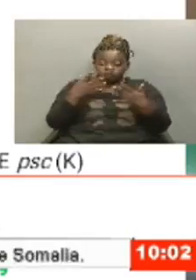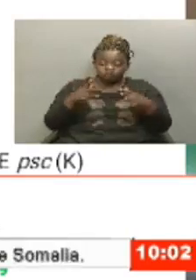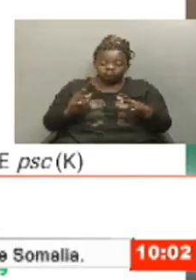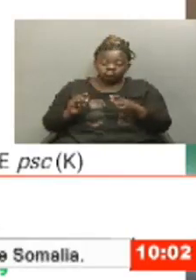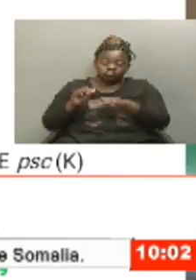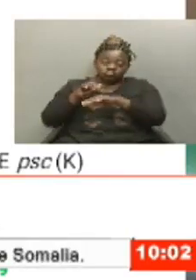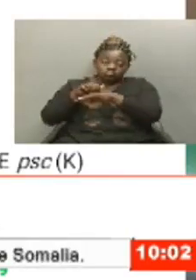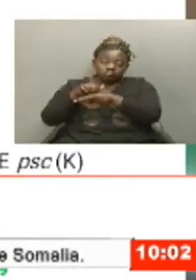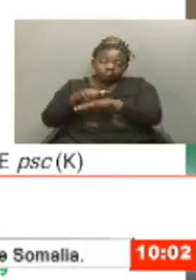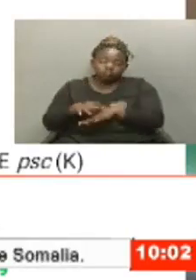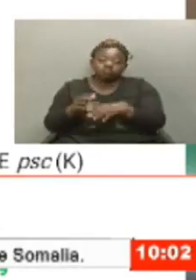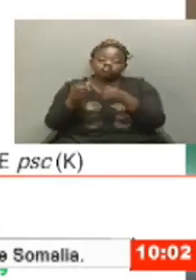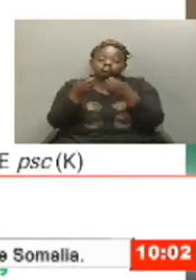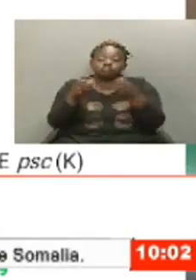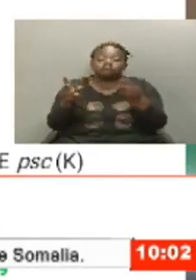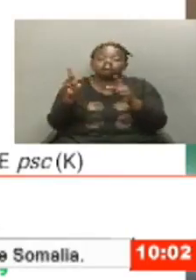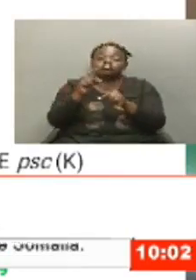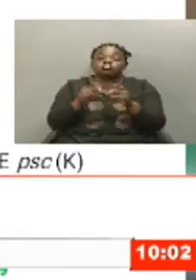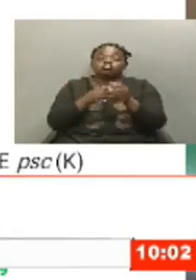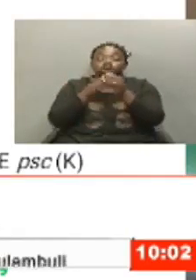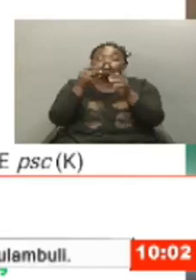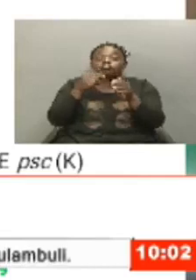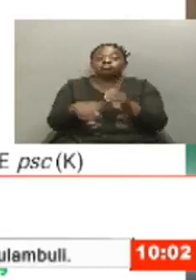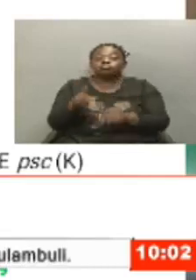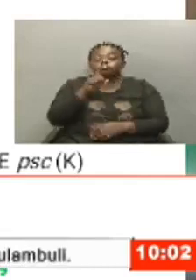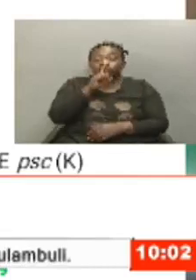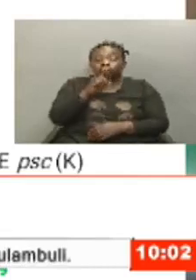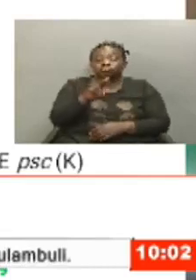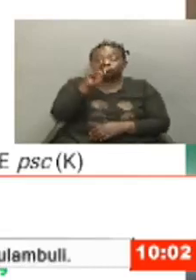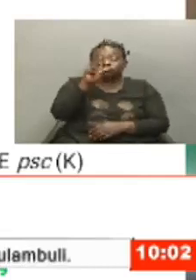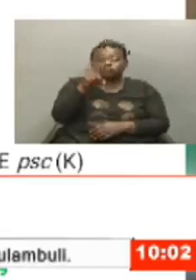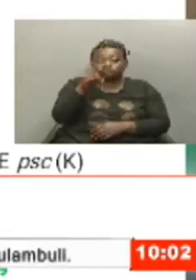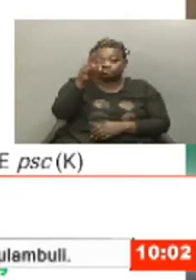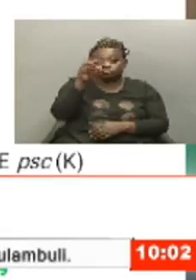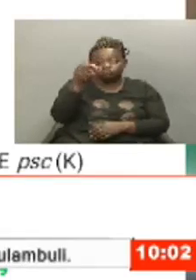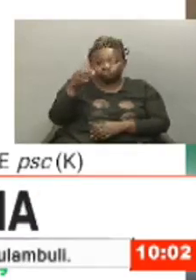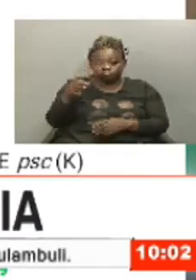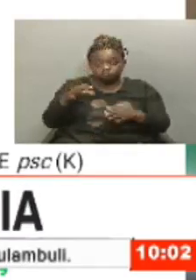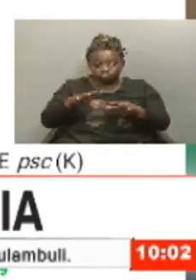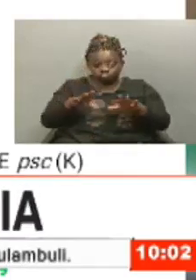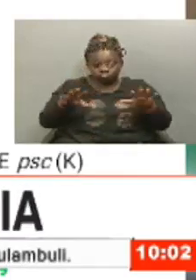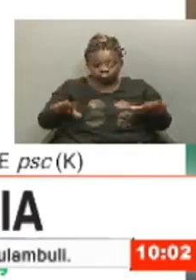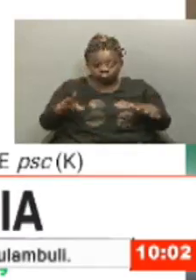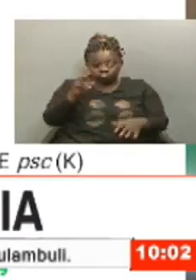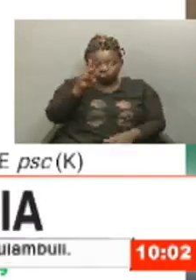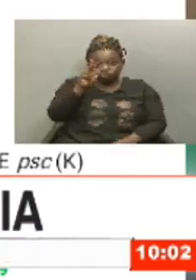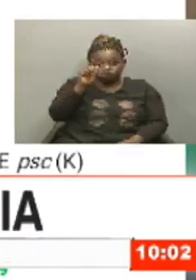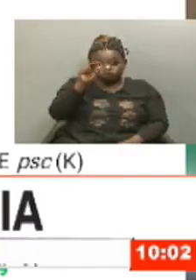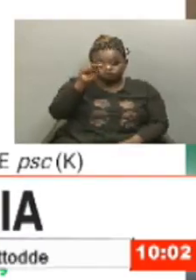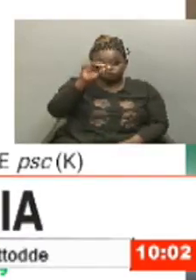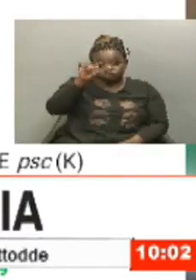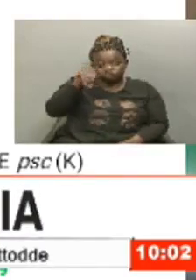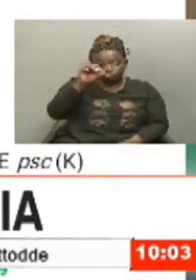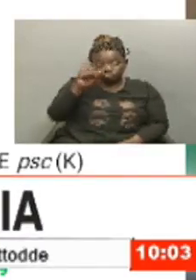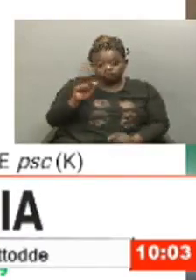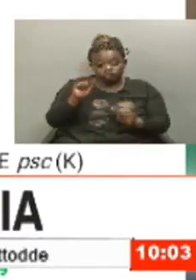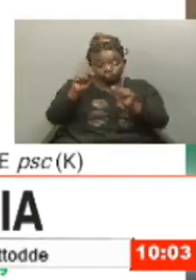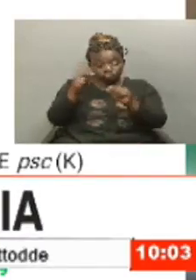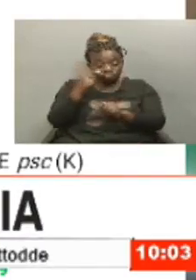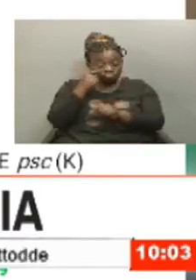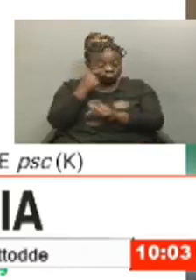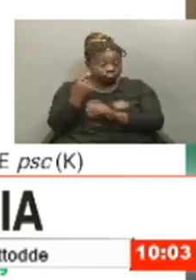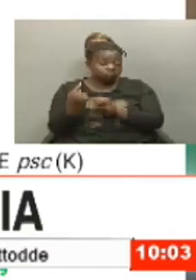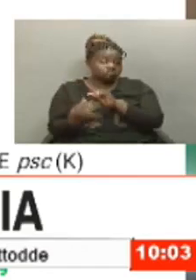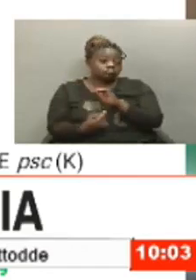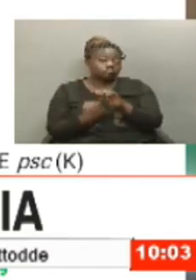okuyungula abawanvu n'abampi abakulembeddwa omuduumizi w'eggye lya UPDF ery'okutaka Lt. Gen.Muhanga okugenda okwekkaanya